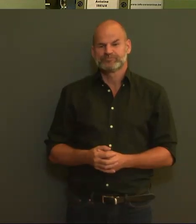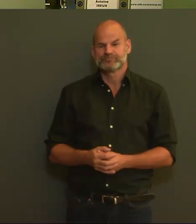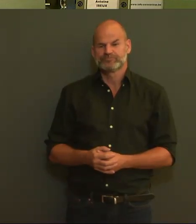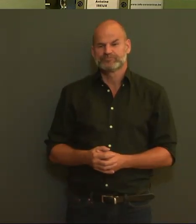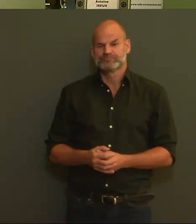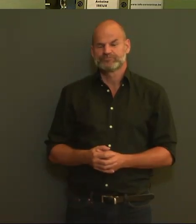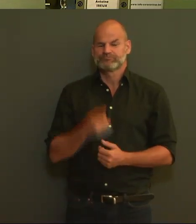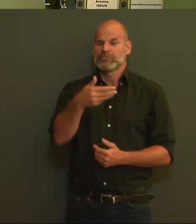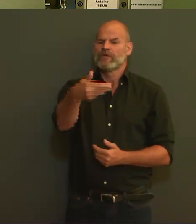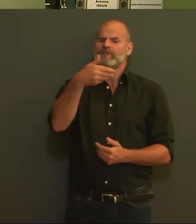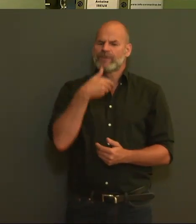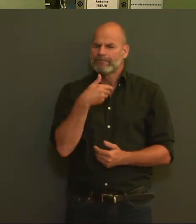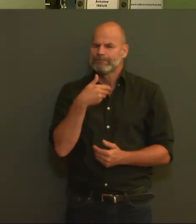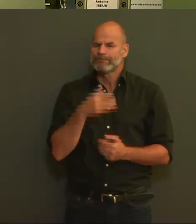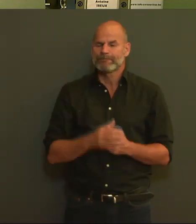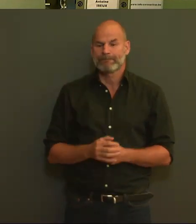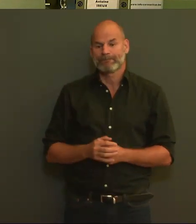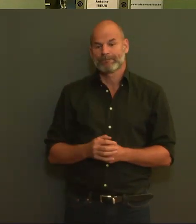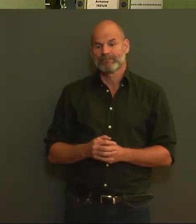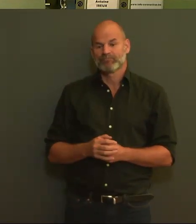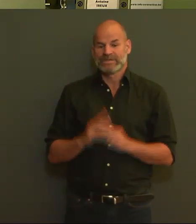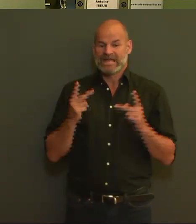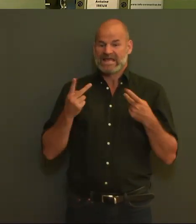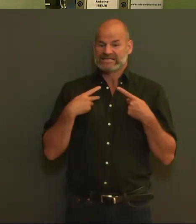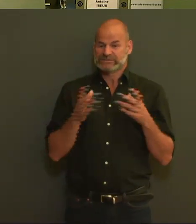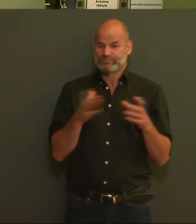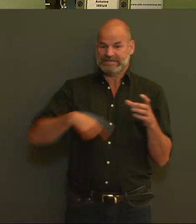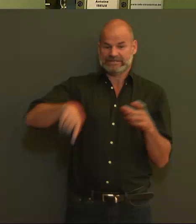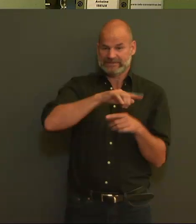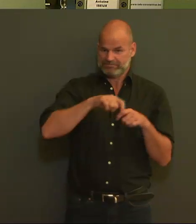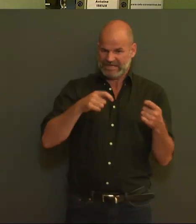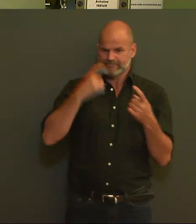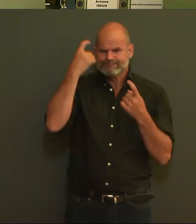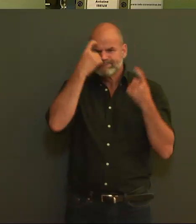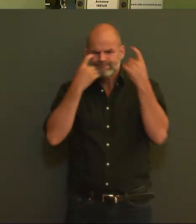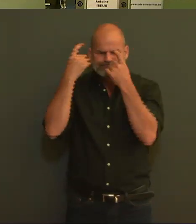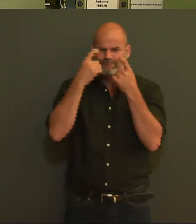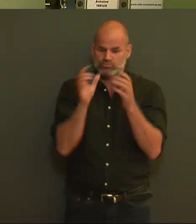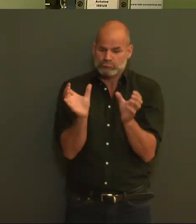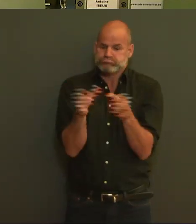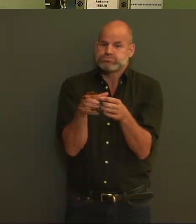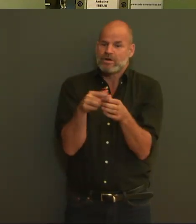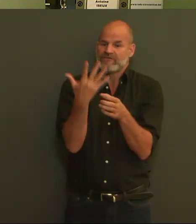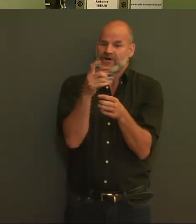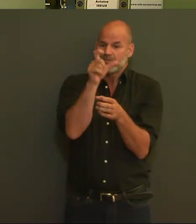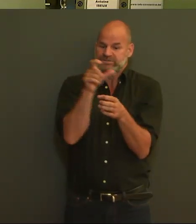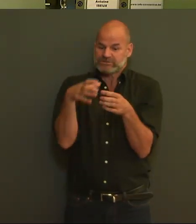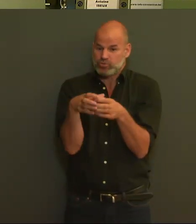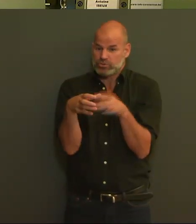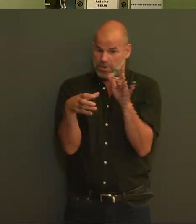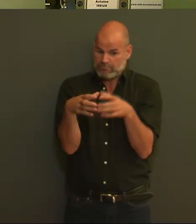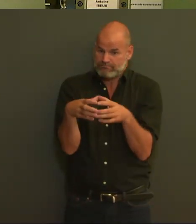Sommige experts hebben het over een mogelijke verbreiding van de bubbel van 5. Wordt dit verwacht voor de deadline van de 29e?